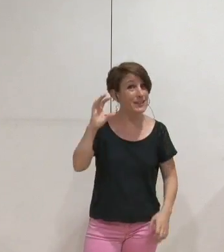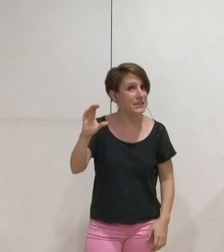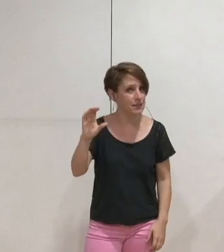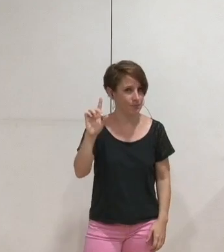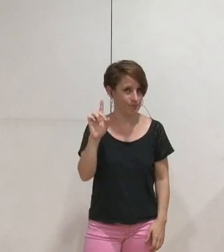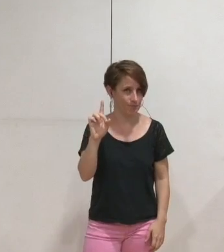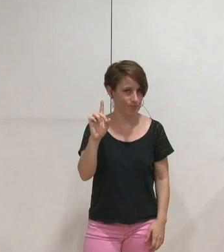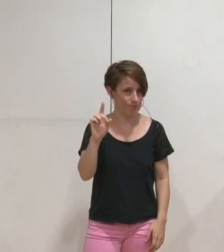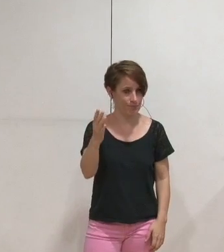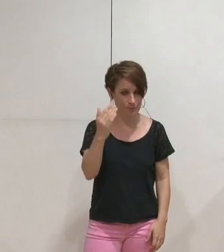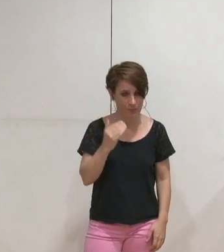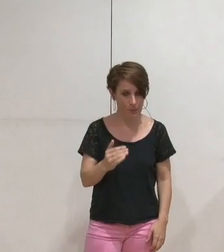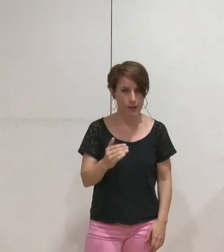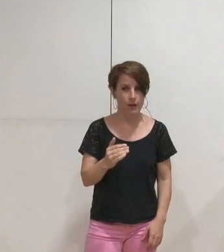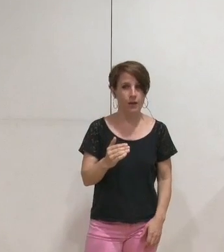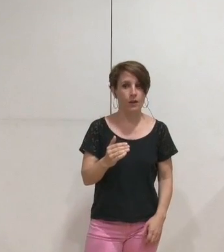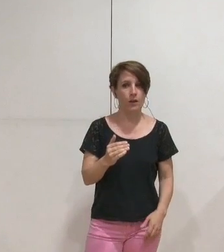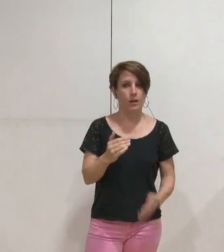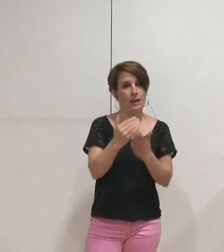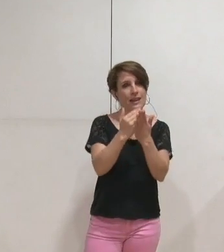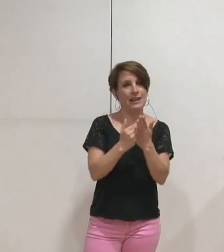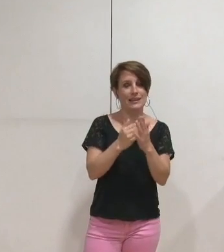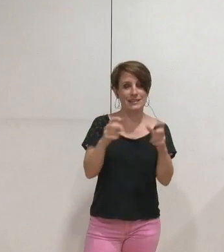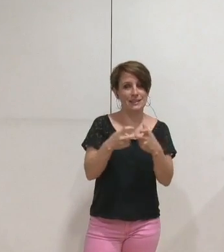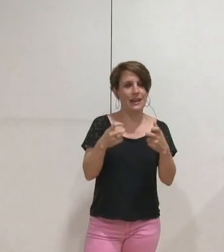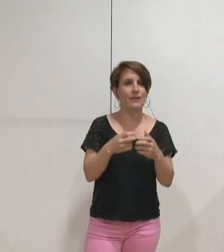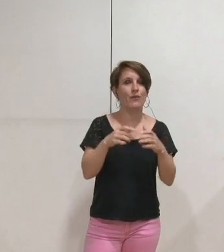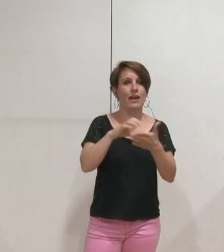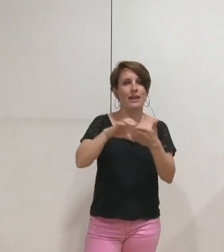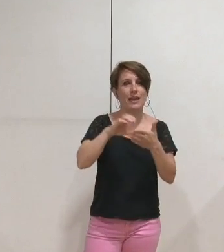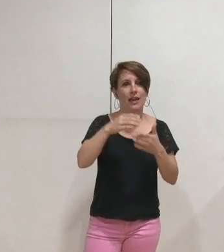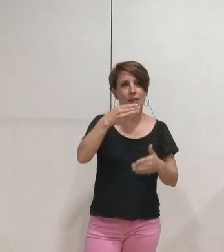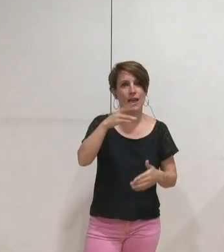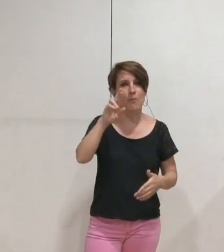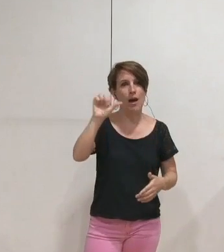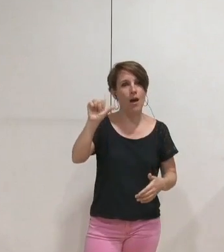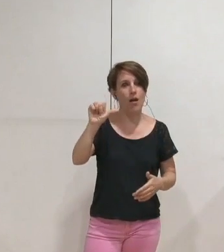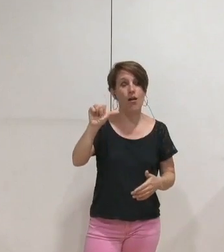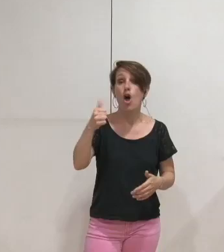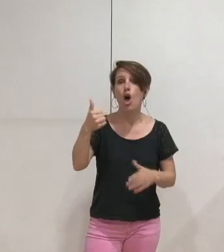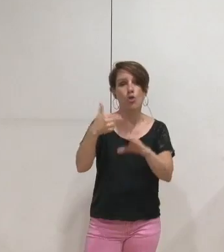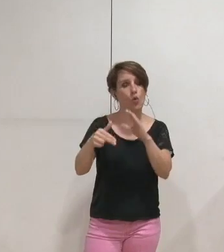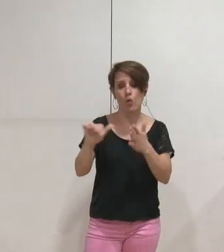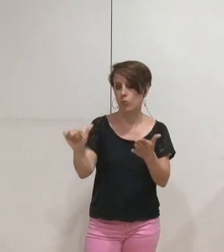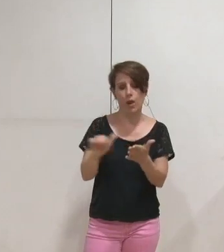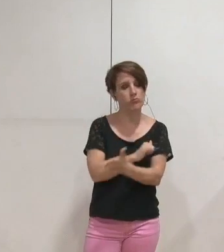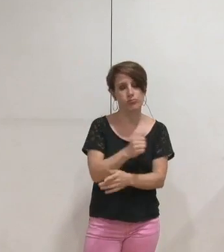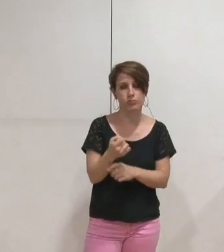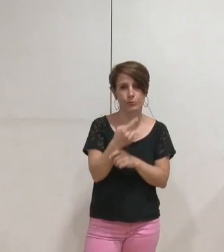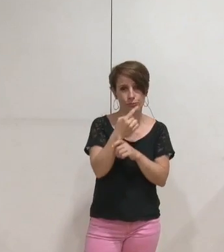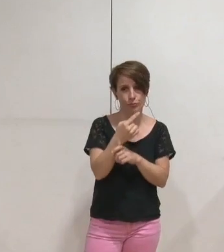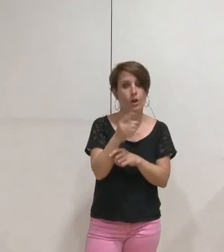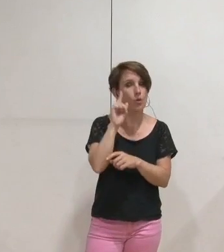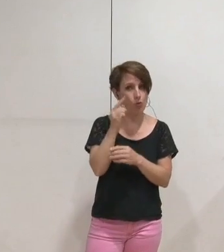deuxièmement il faut supprimer de la liste les des tarifs celui de la carte emra à 1 € parce que on va rajouter un paragraphe qui mentionne le